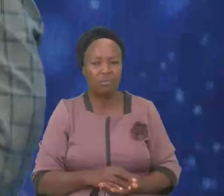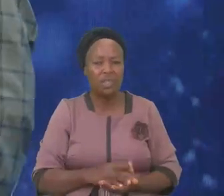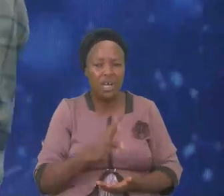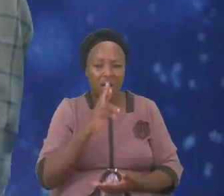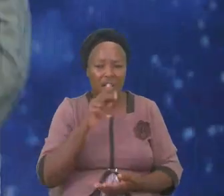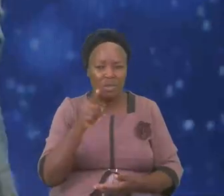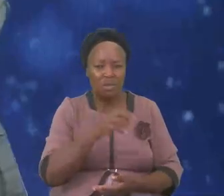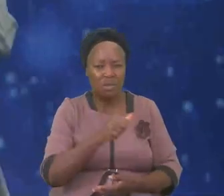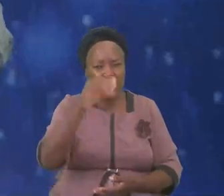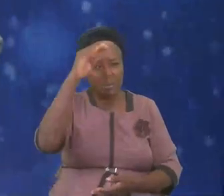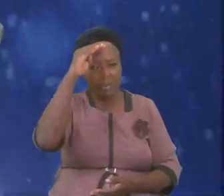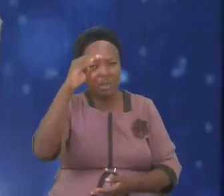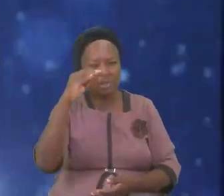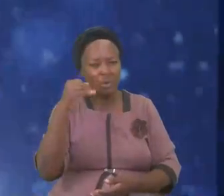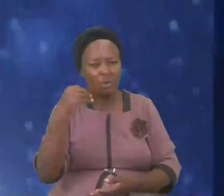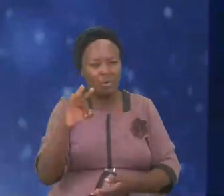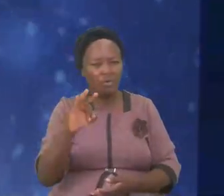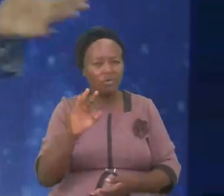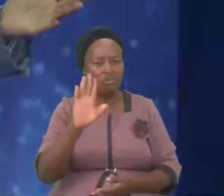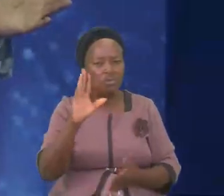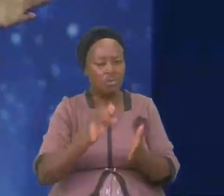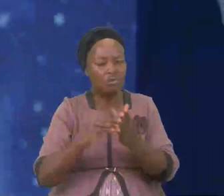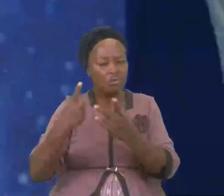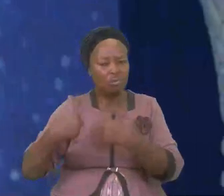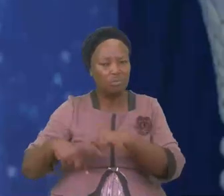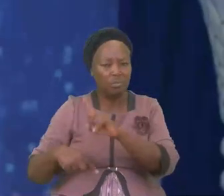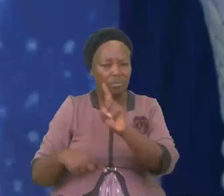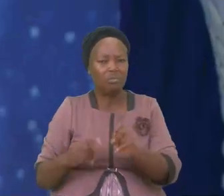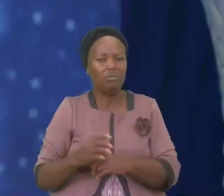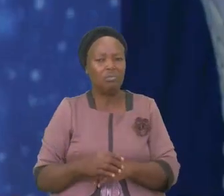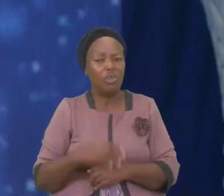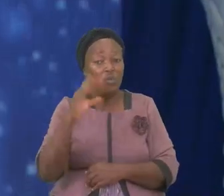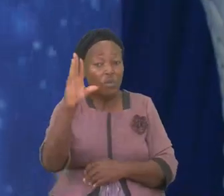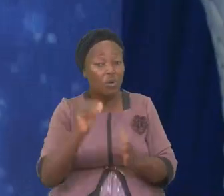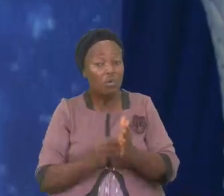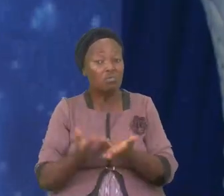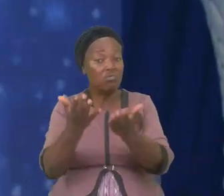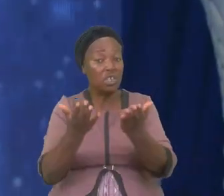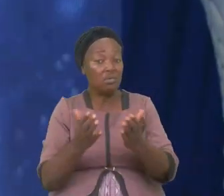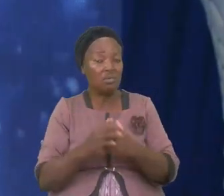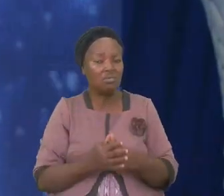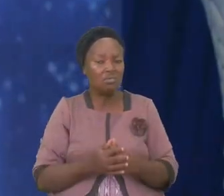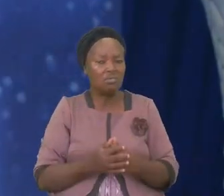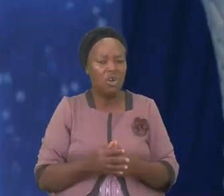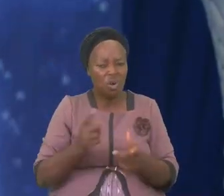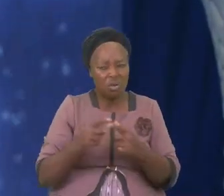cœur, d'un seul but, d'un seul désir, d'une seule direction, ou bien